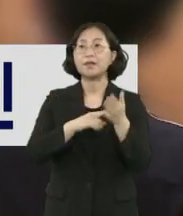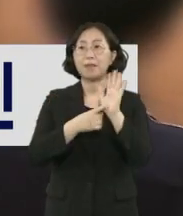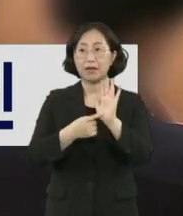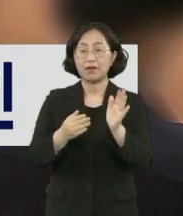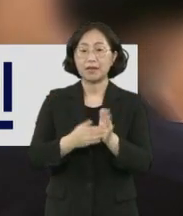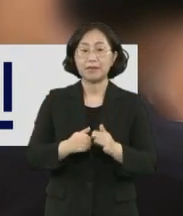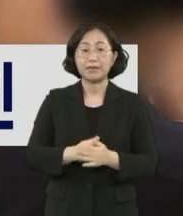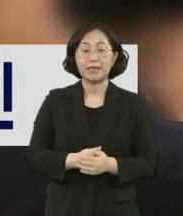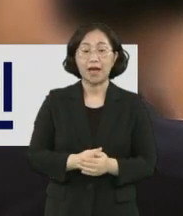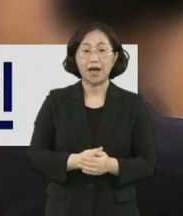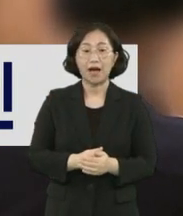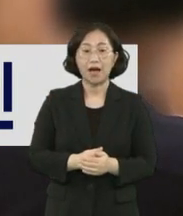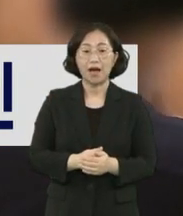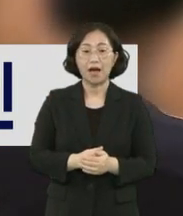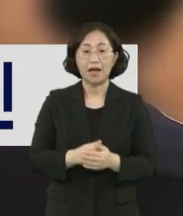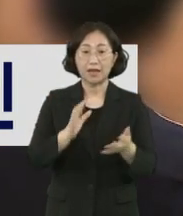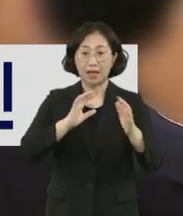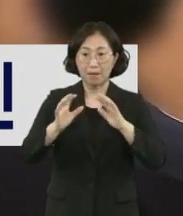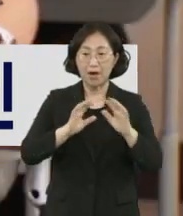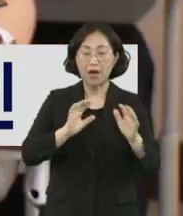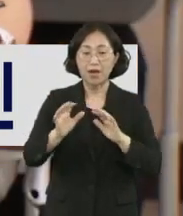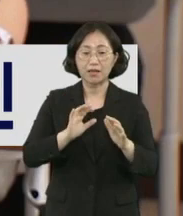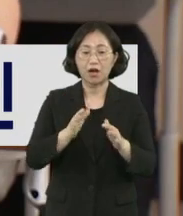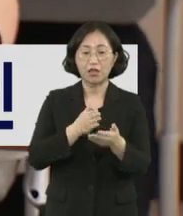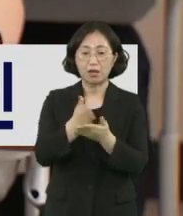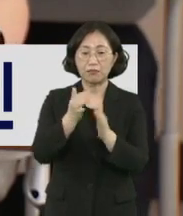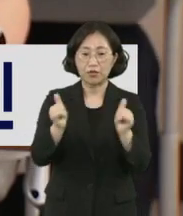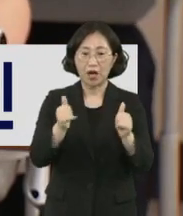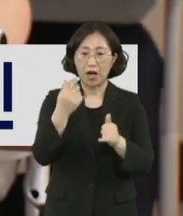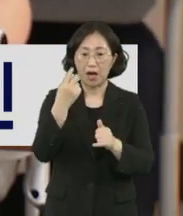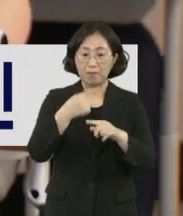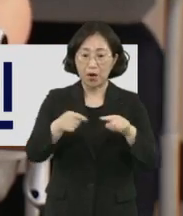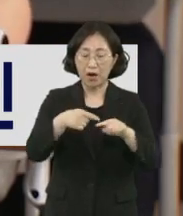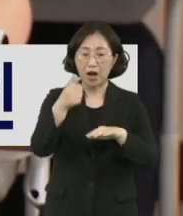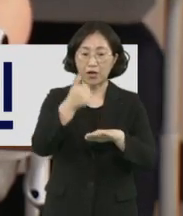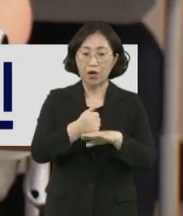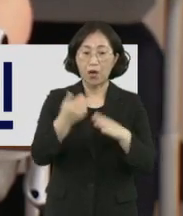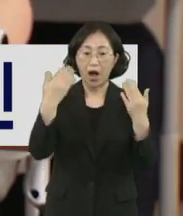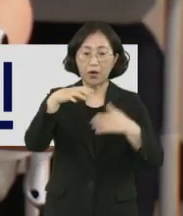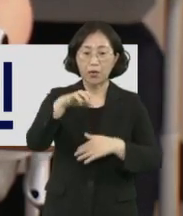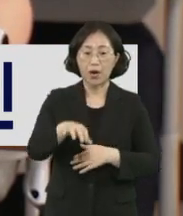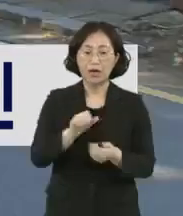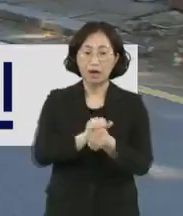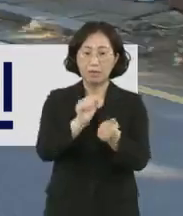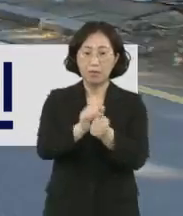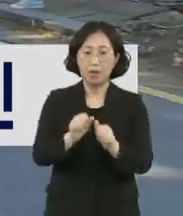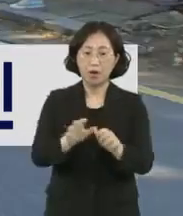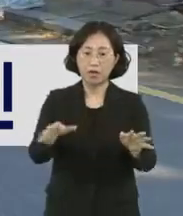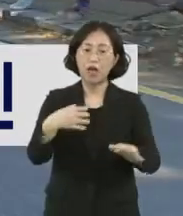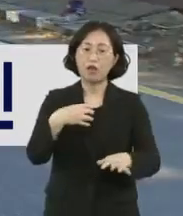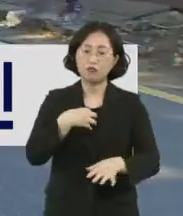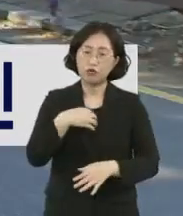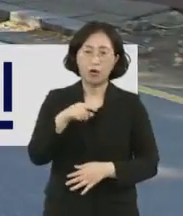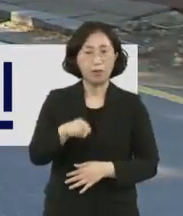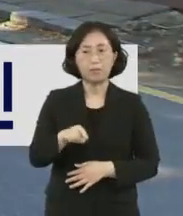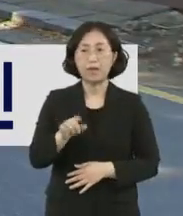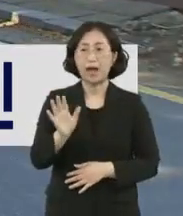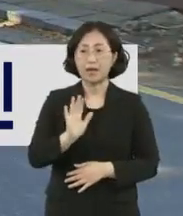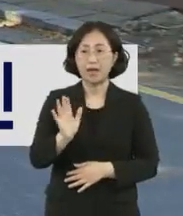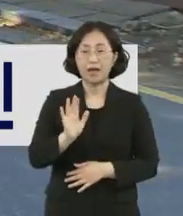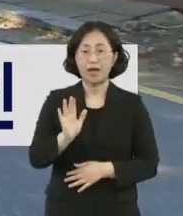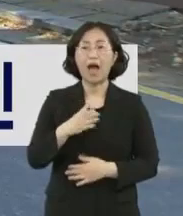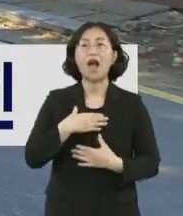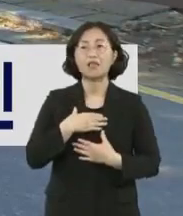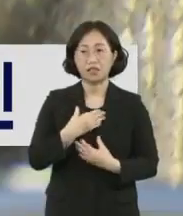밝혔습니다. 김 교육감은 담화를 통해 전문가 진단 결과 학교 공간이 감염병 확산의 위험으로부터